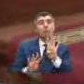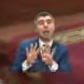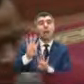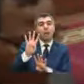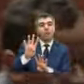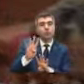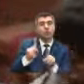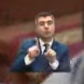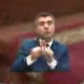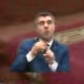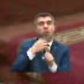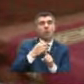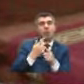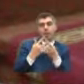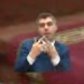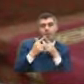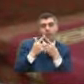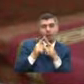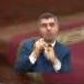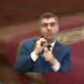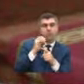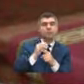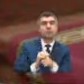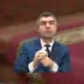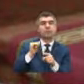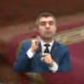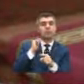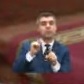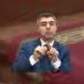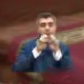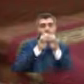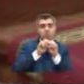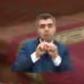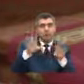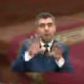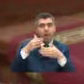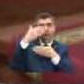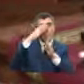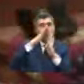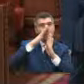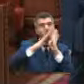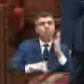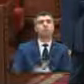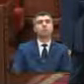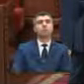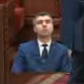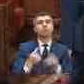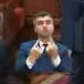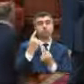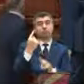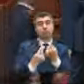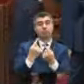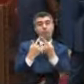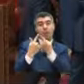ديال 3.2 مليار ديال الأمطار المكعبة موزعة على جل التراب الوطني. وكذلك سيتم تعزيز الرصيد الوطني من السدود